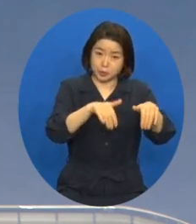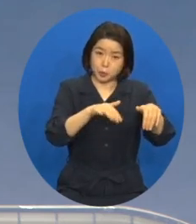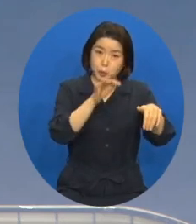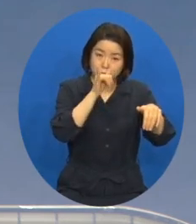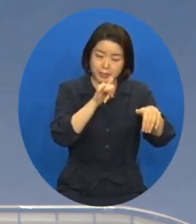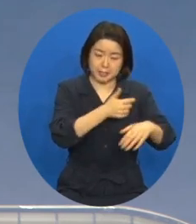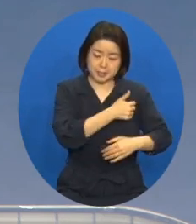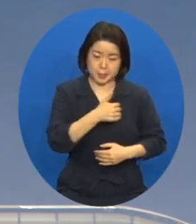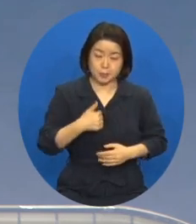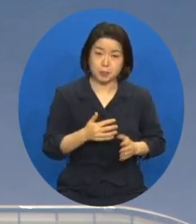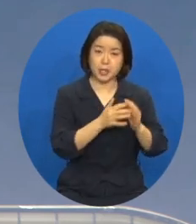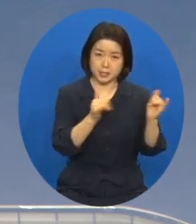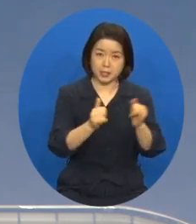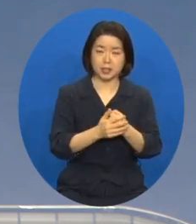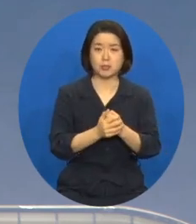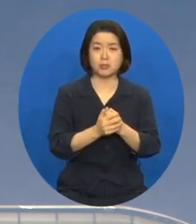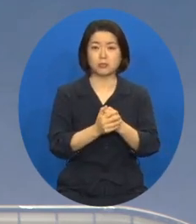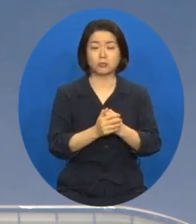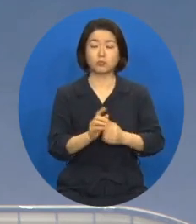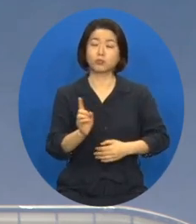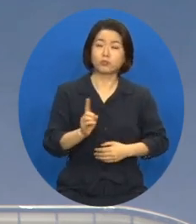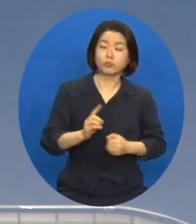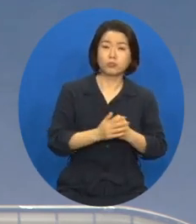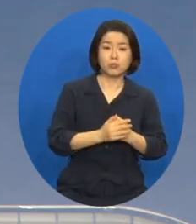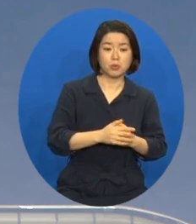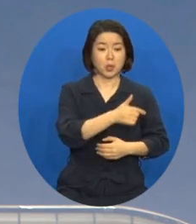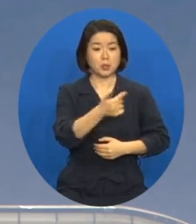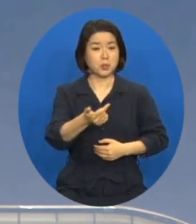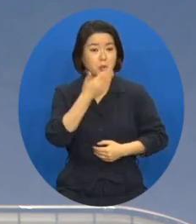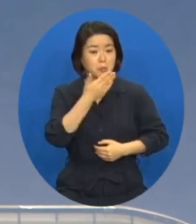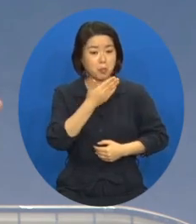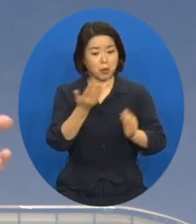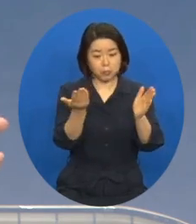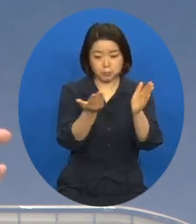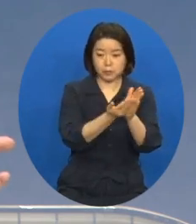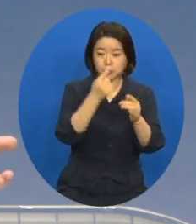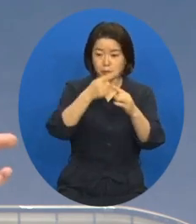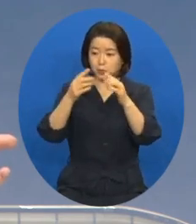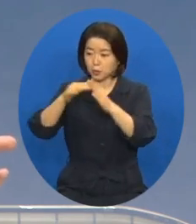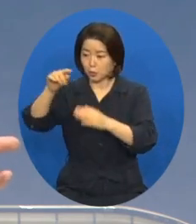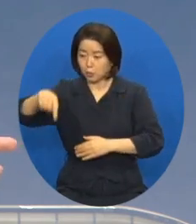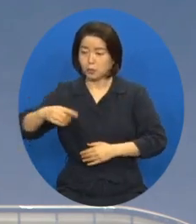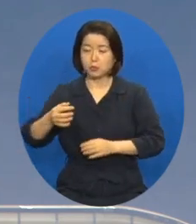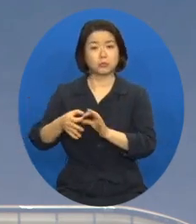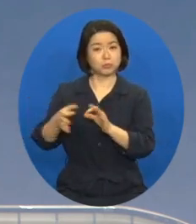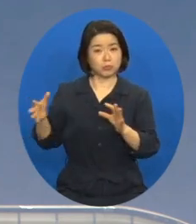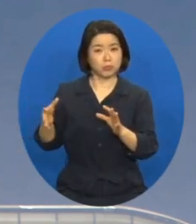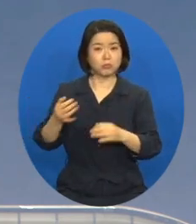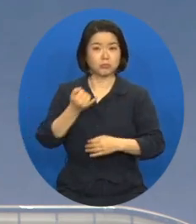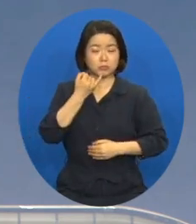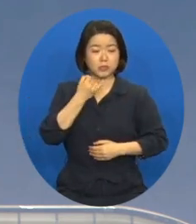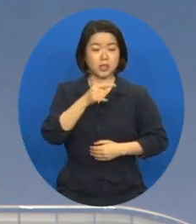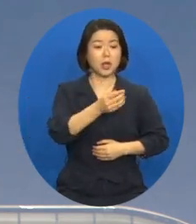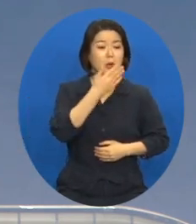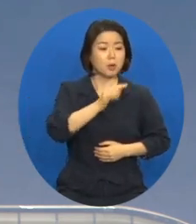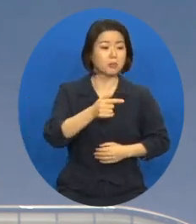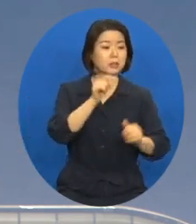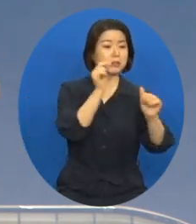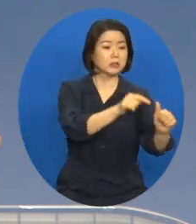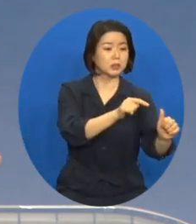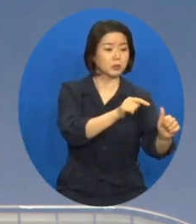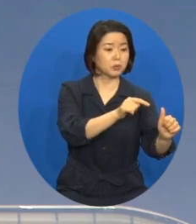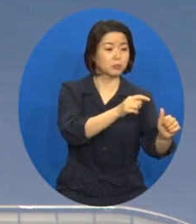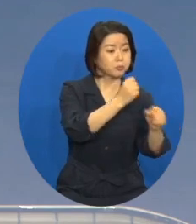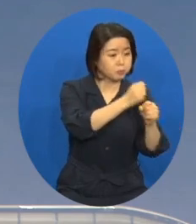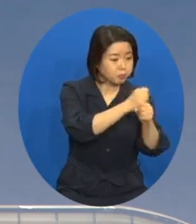그런 넉넉한 사람은 뭐 저녁 식사쯤에 맞추어서 교회 와도 상관이 없습니다. 음식 준비시키고 가지고